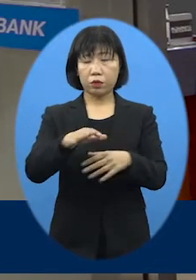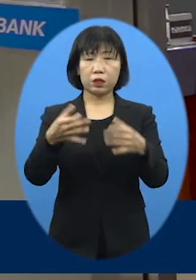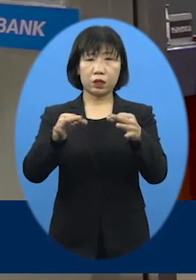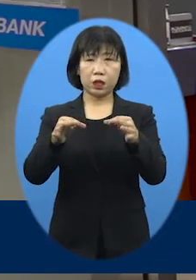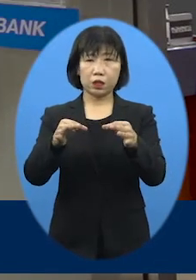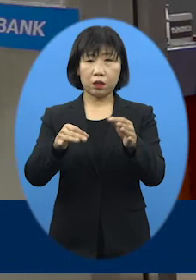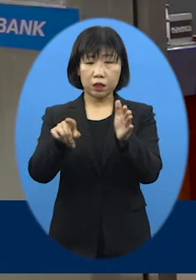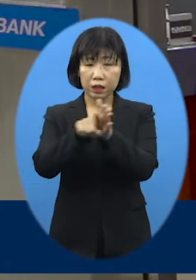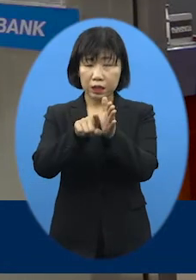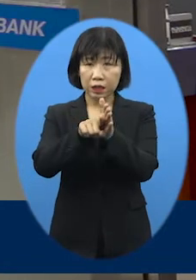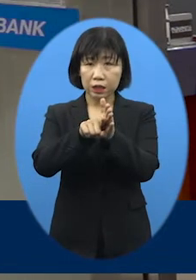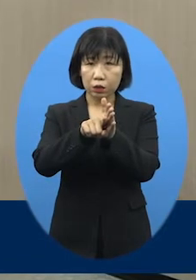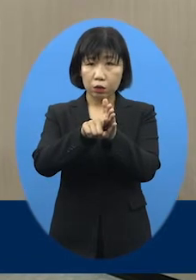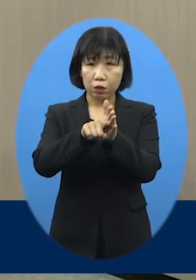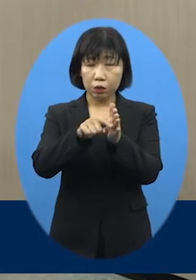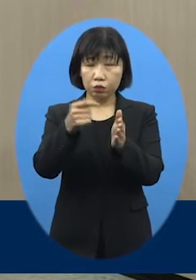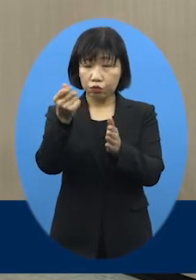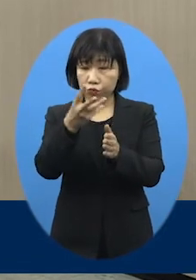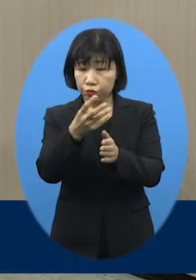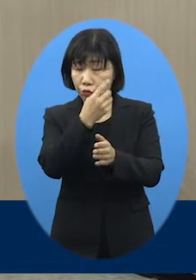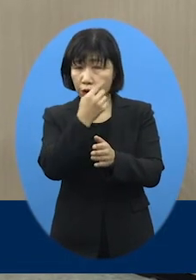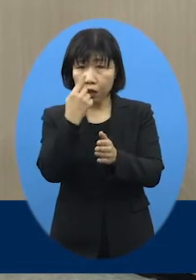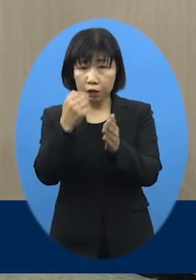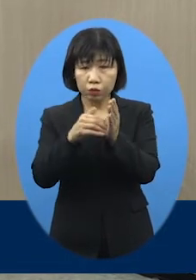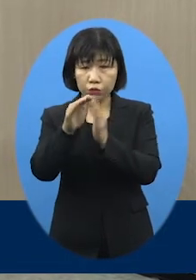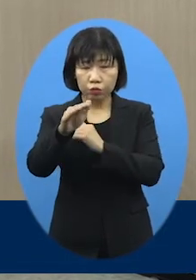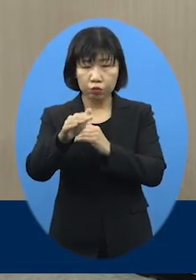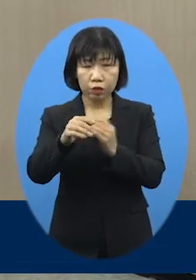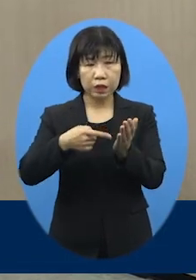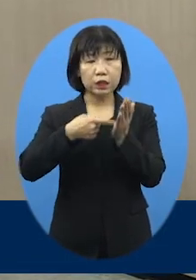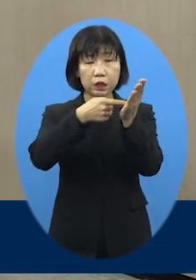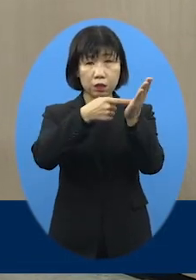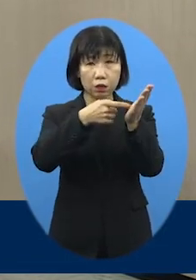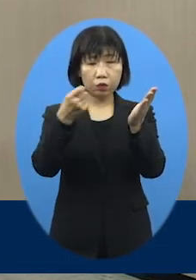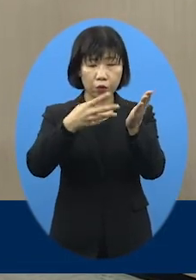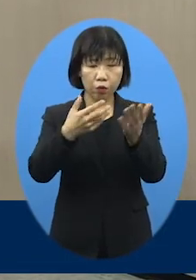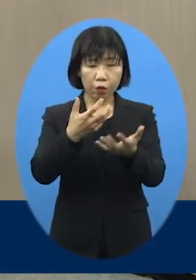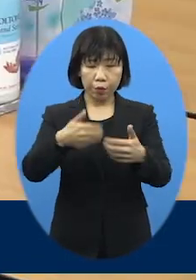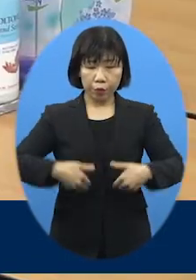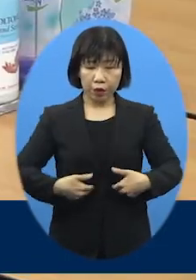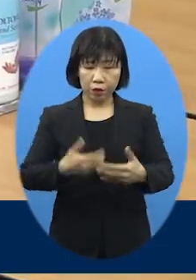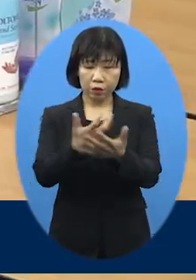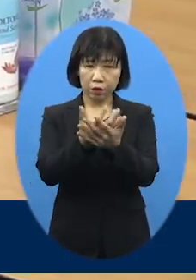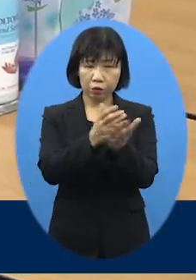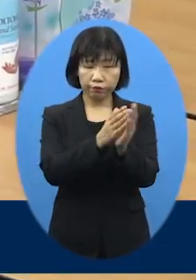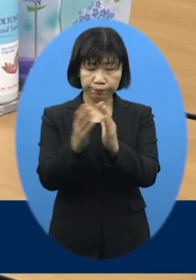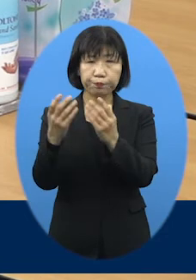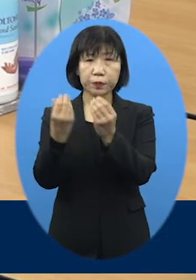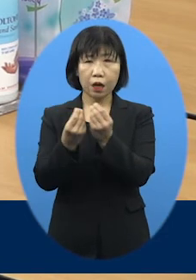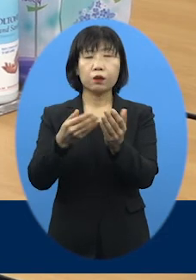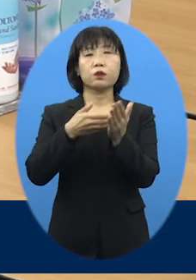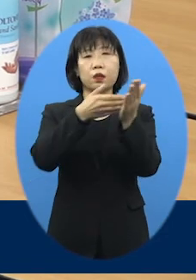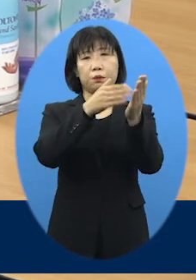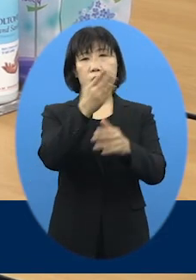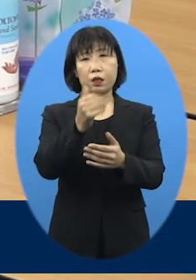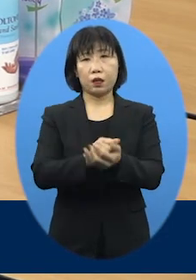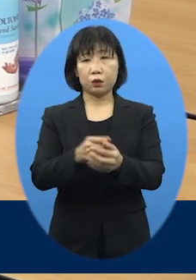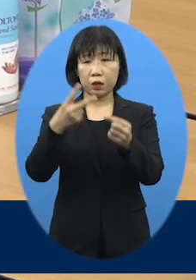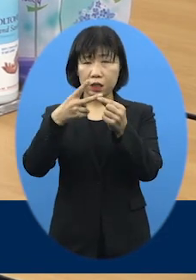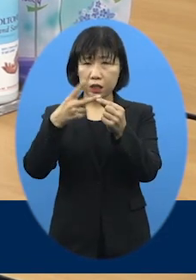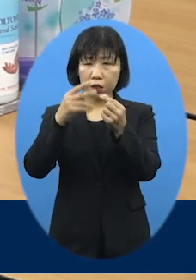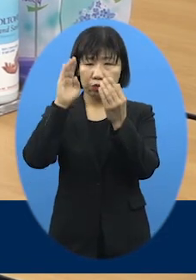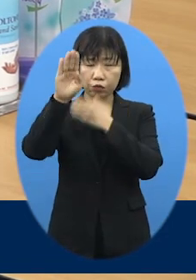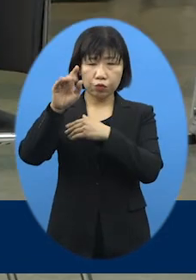은행 동대문구 창 지점에서 신용등급을 확인한 후 구청 소상공인 지원 반의 필요 서류를 제출하면 됩니다